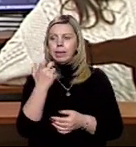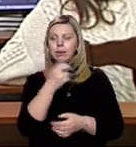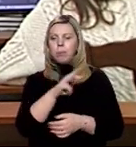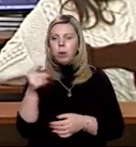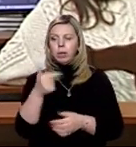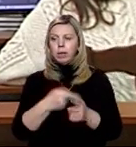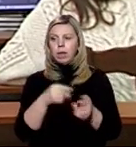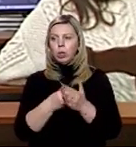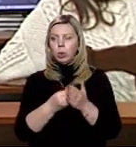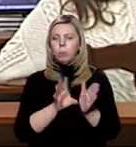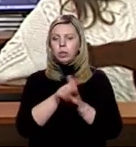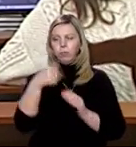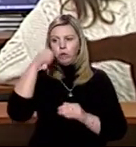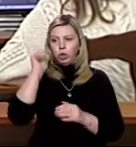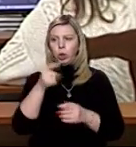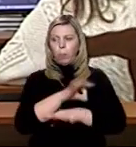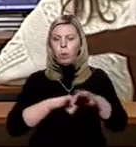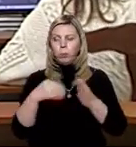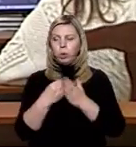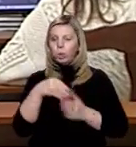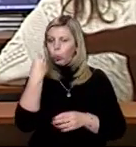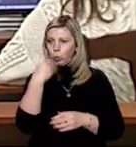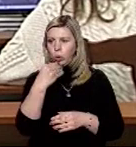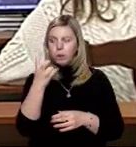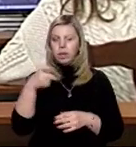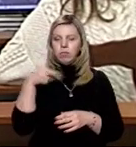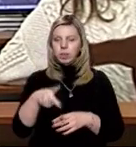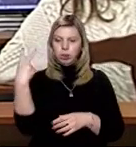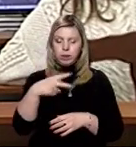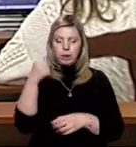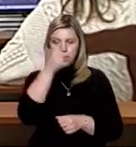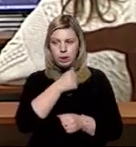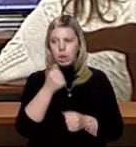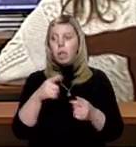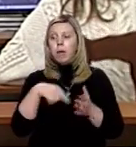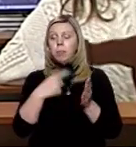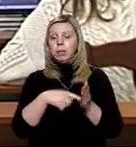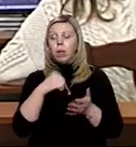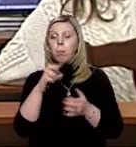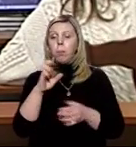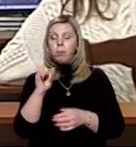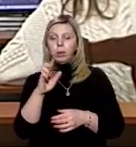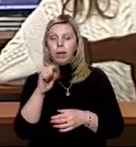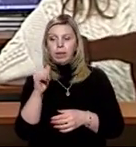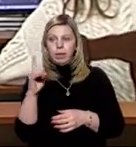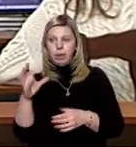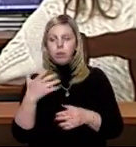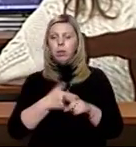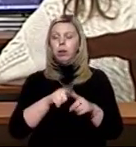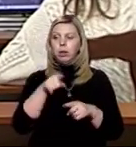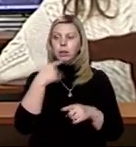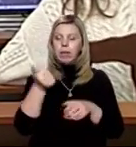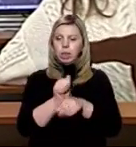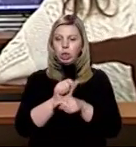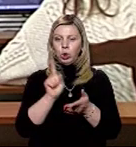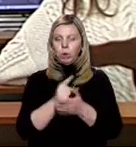1 300 000 000 гривень – таку суму заклали вчора до проєкту бюджету Ужгорода на 2020 рік. Міський голова Богдан Андрієв повідомив, за тиждень має